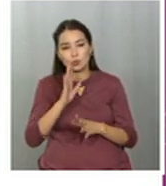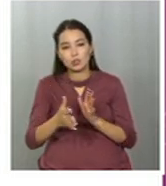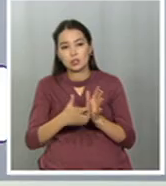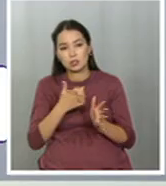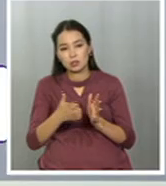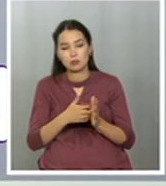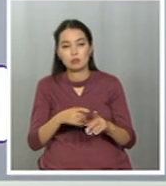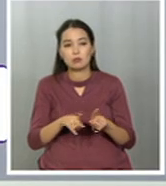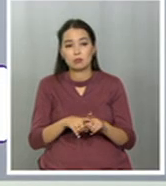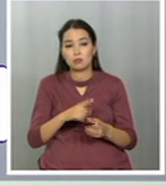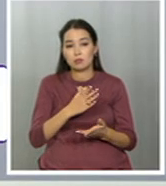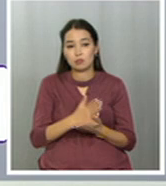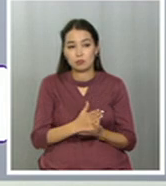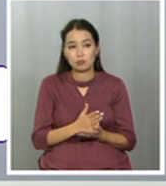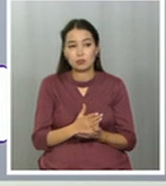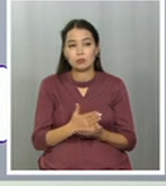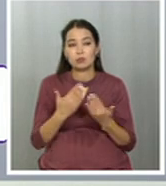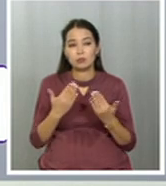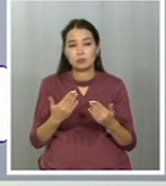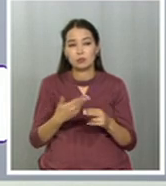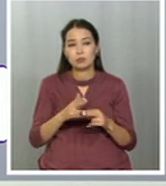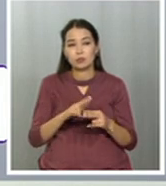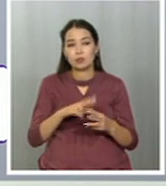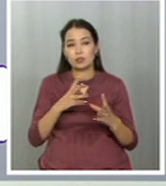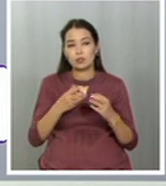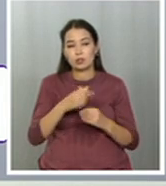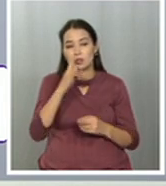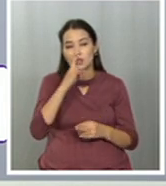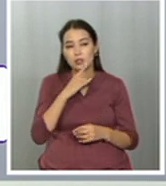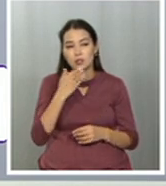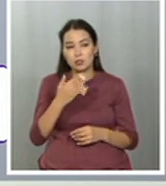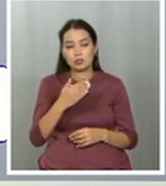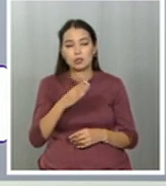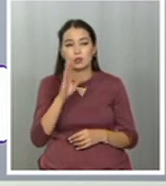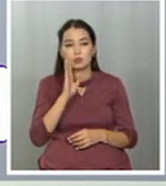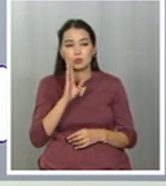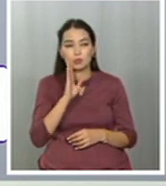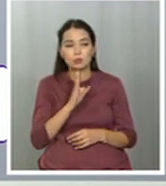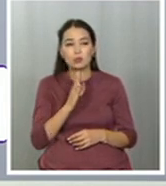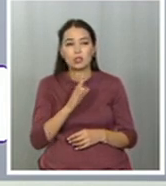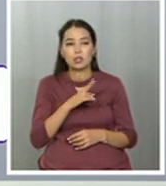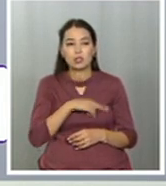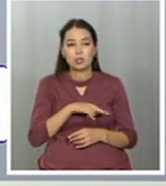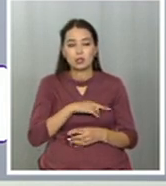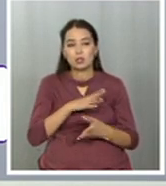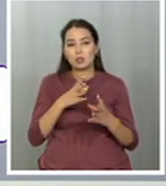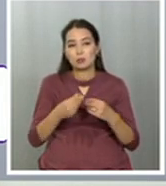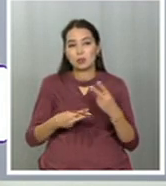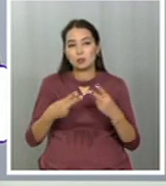келеді. Оқушылар, жалпы Қазақстанда су ресурстарының қоры шектеулі. Біз салыстырмалы түрде